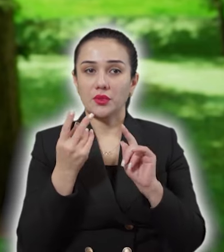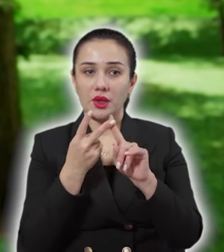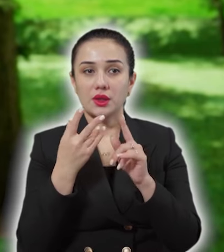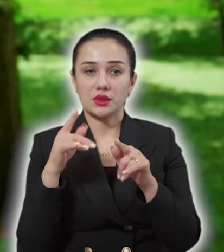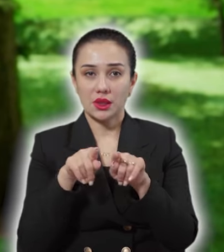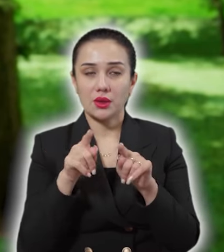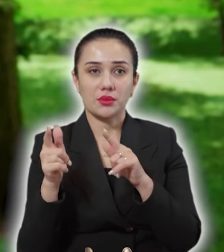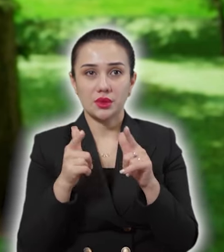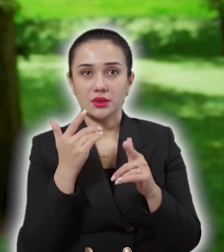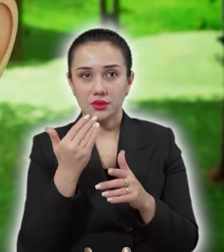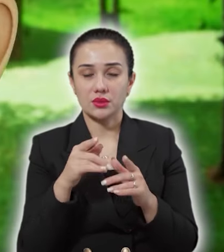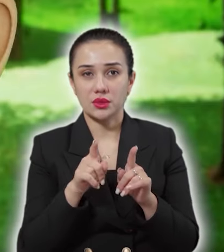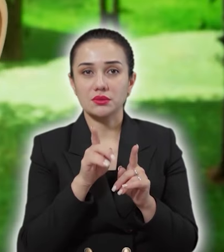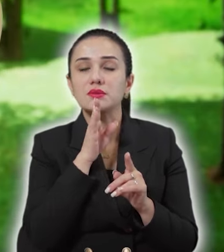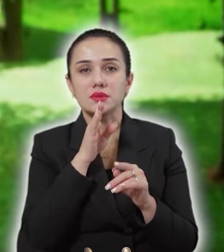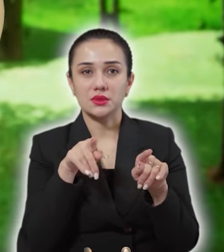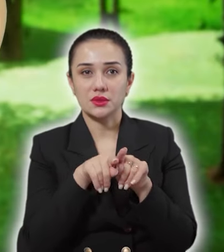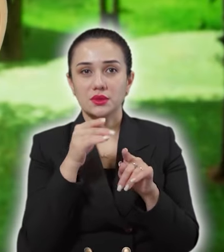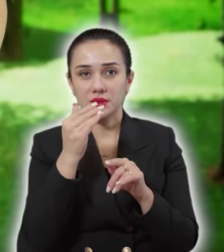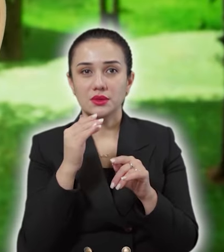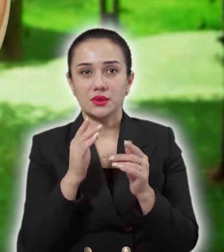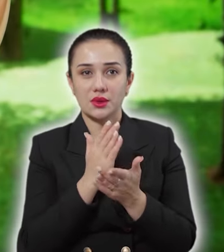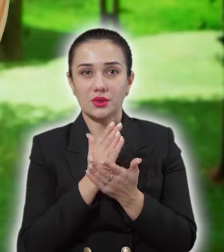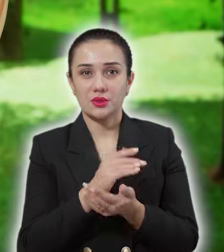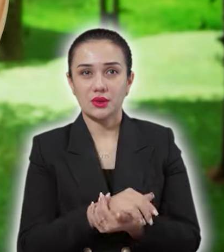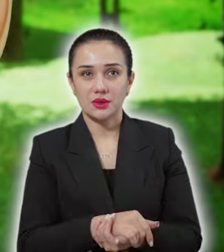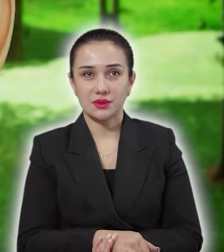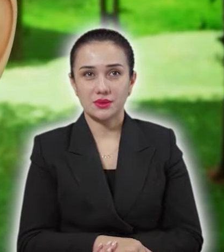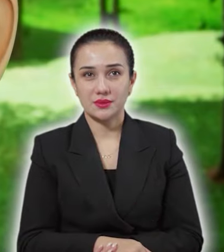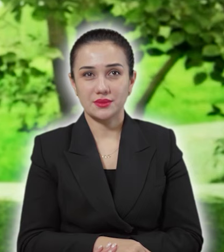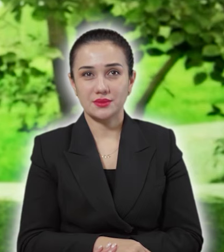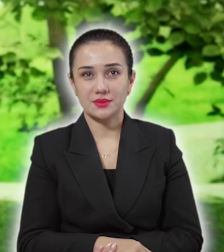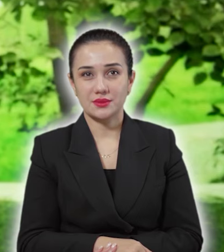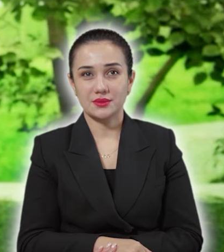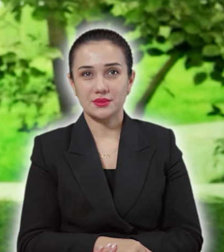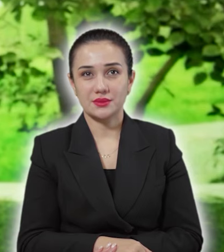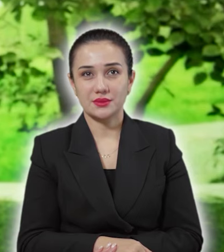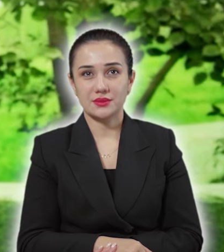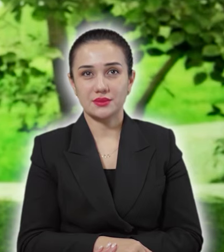Mana, ikkinchisi ham bitta. Buni qara, qizlarga o'xshab qolibsan.